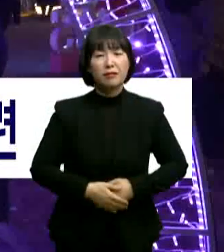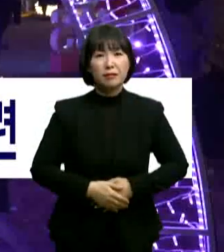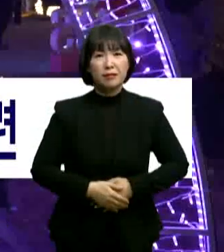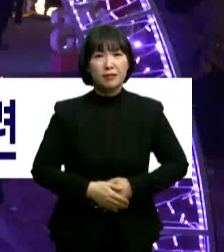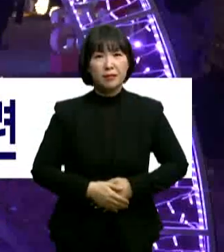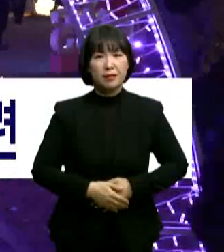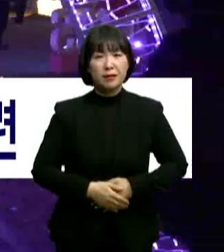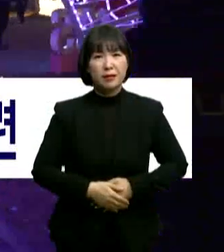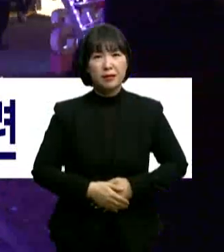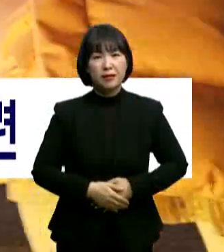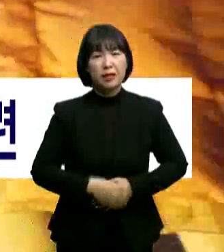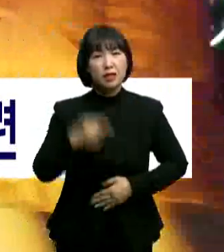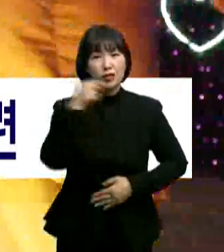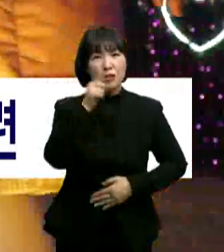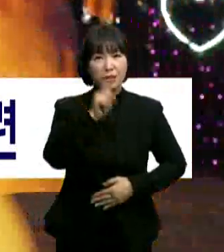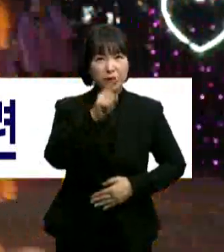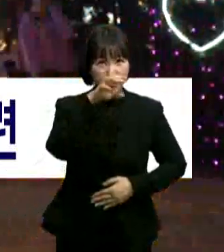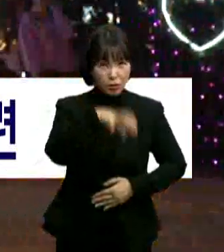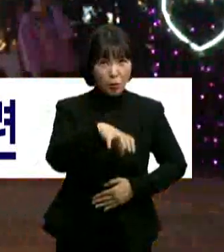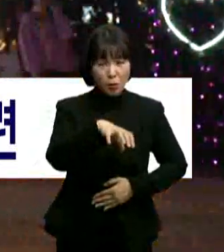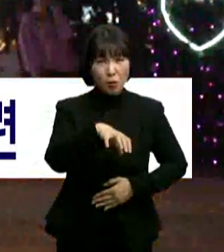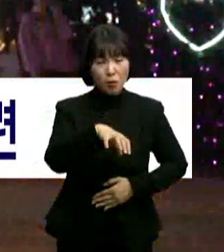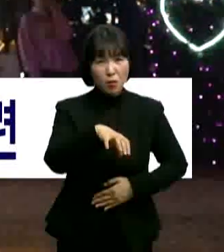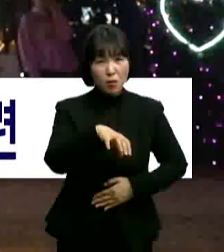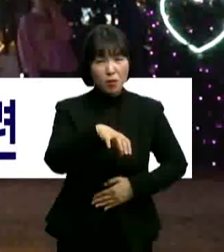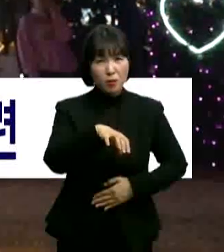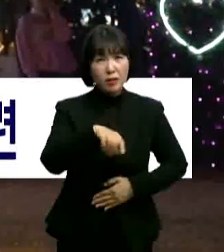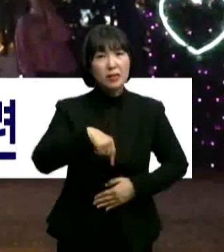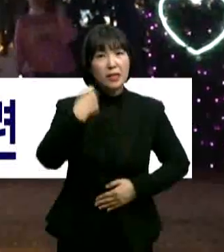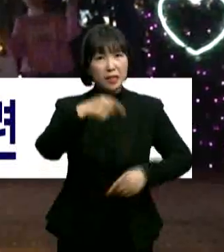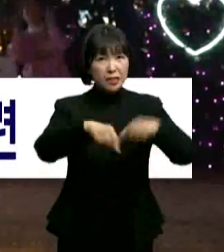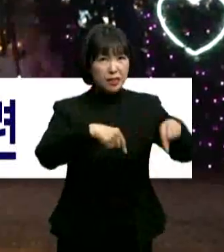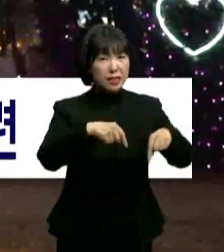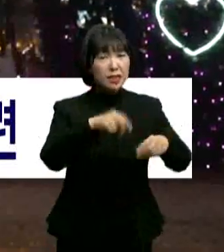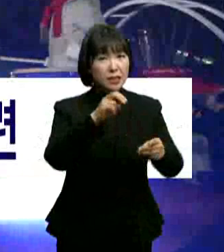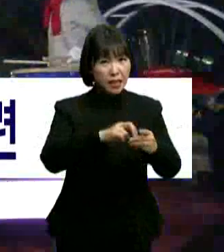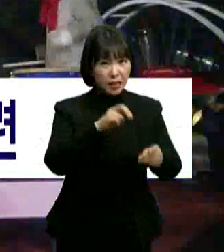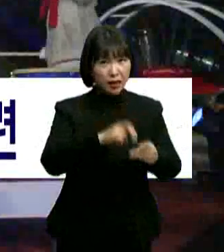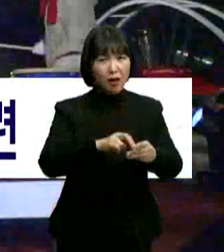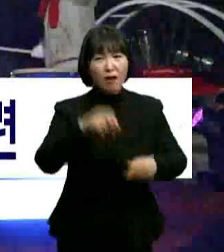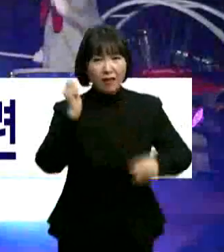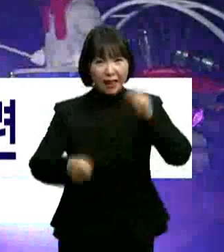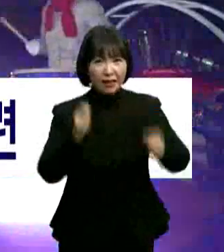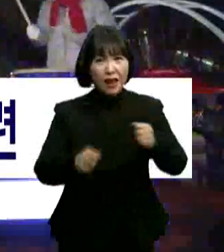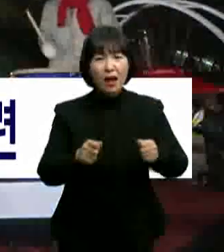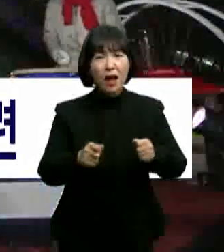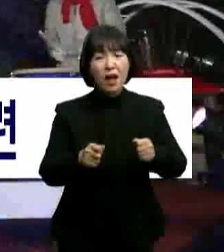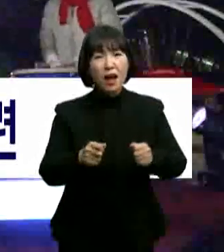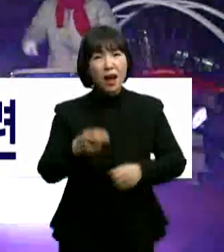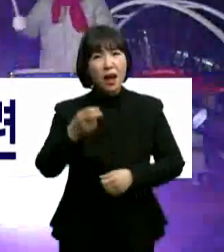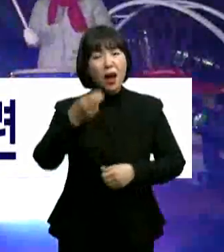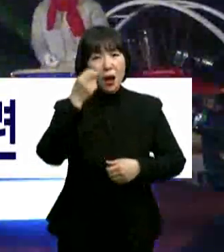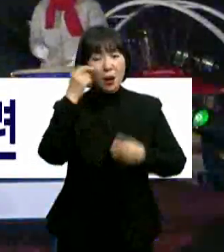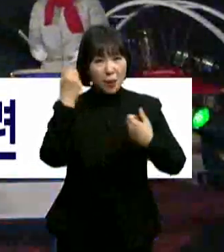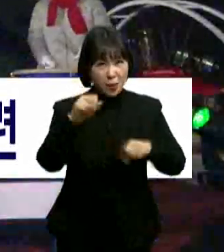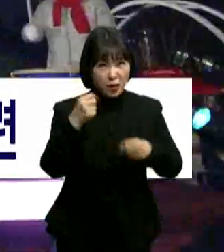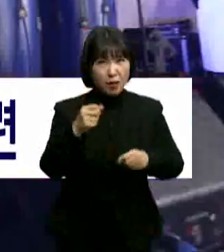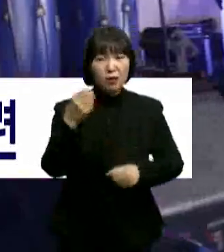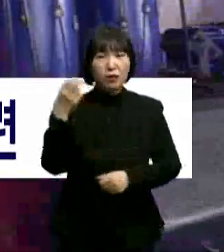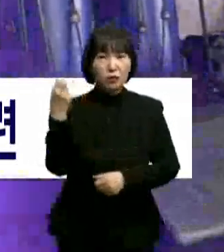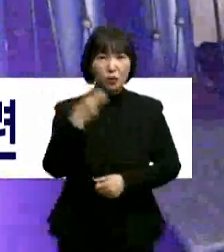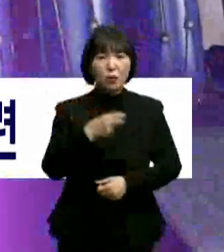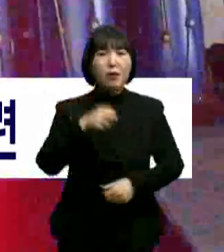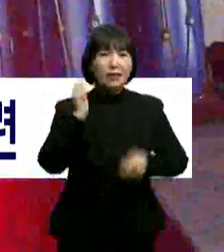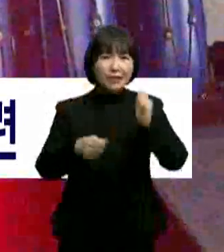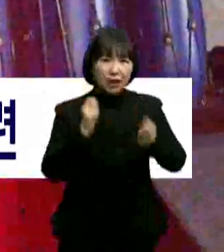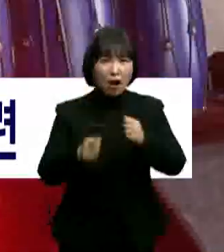점등식에는 한일동 주민 자치 센터 프로그램 수강생들의 난타 공연과 함께 포크 파페로 드럼 전문